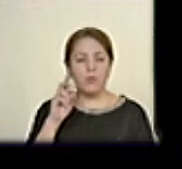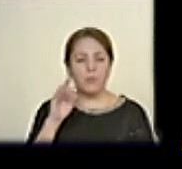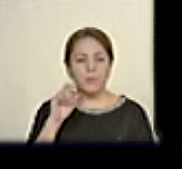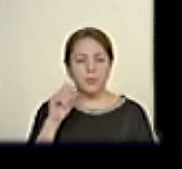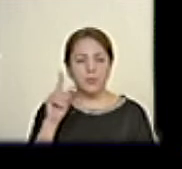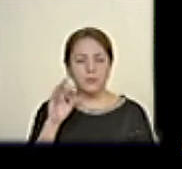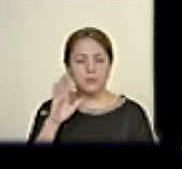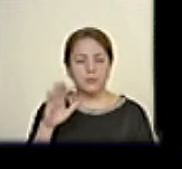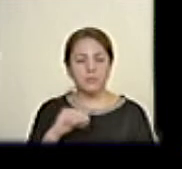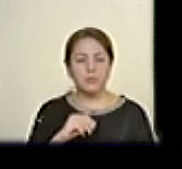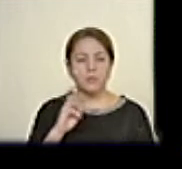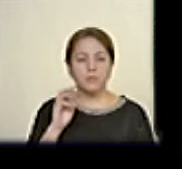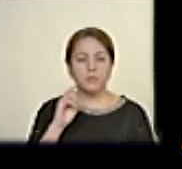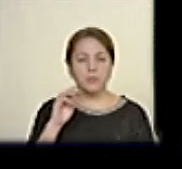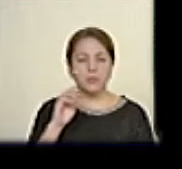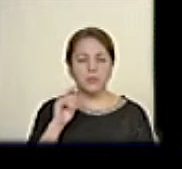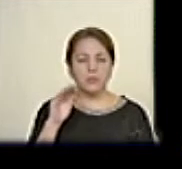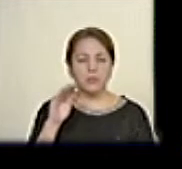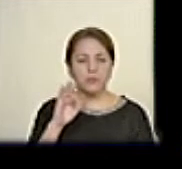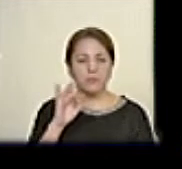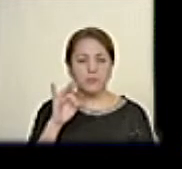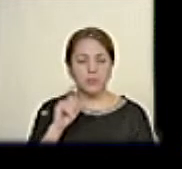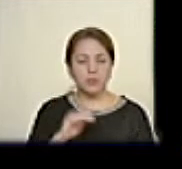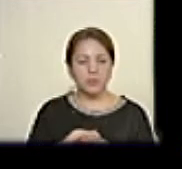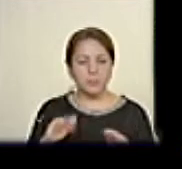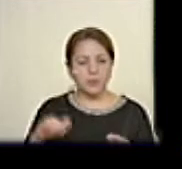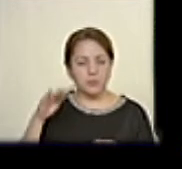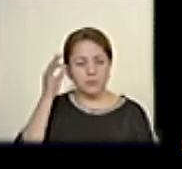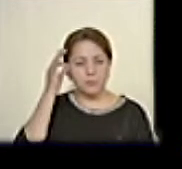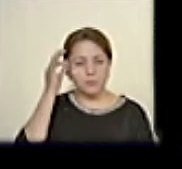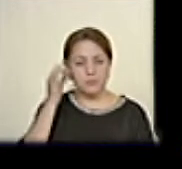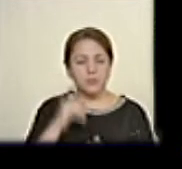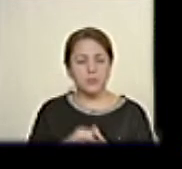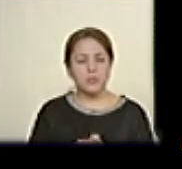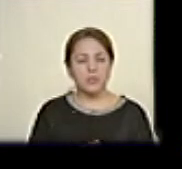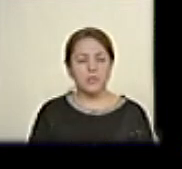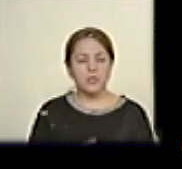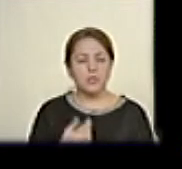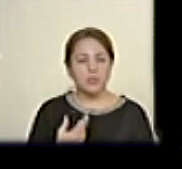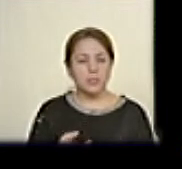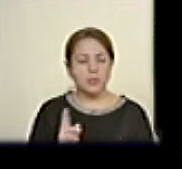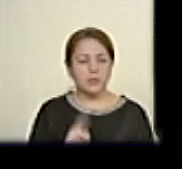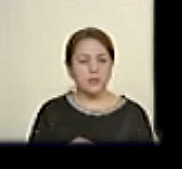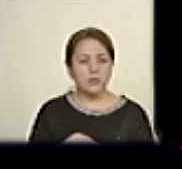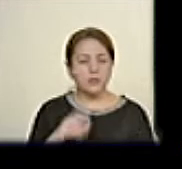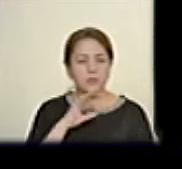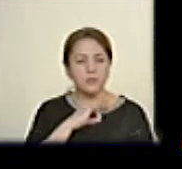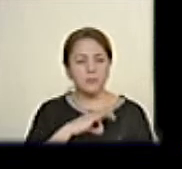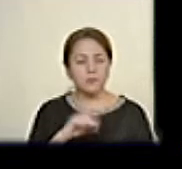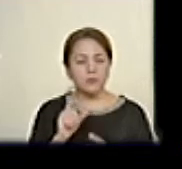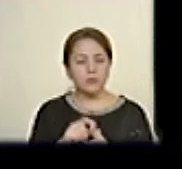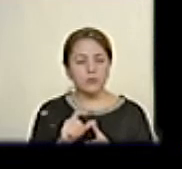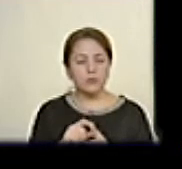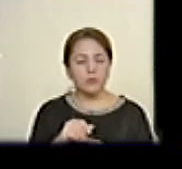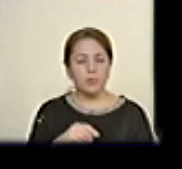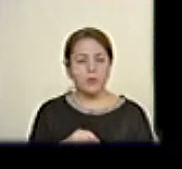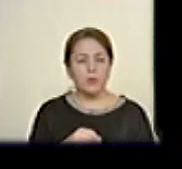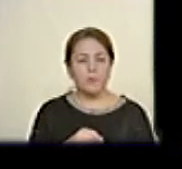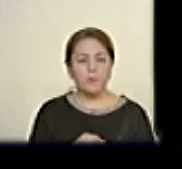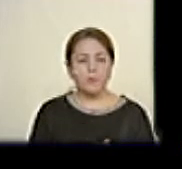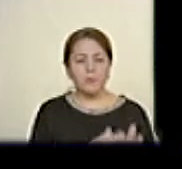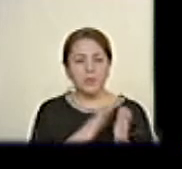же такое метафора, ребята? Давайте вспомним. Метафора – это использование слова в